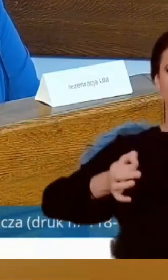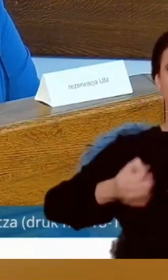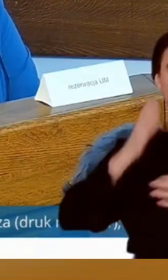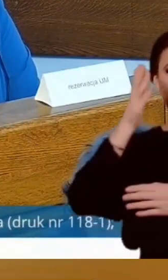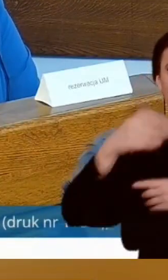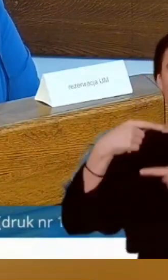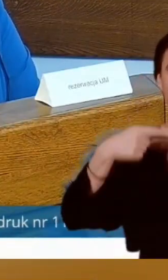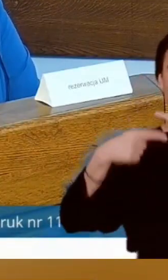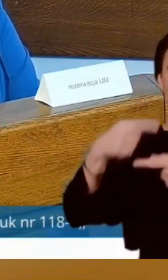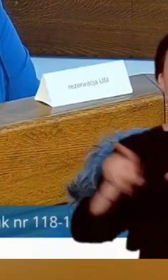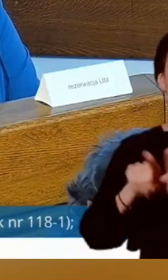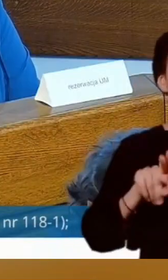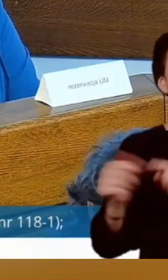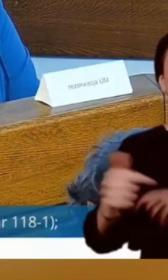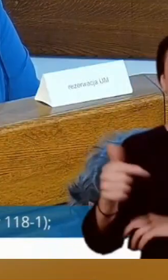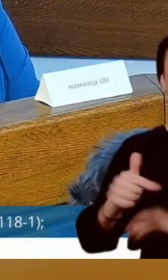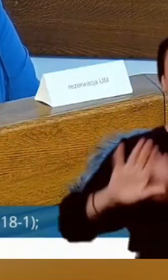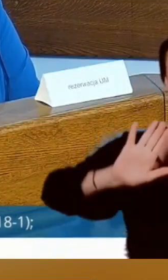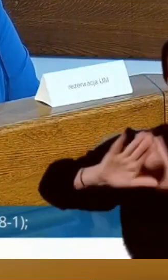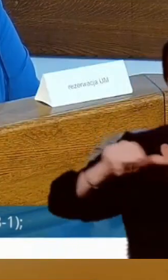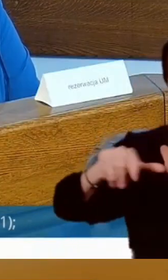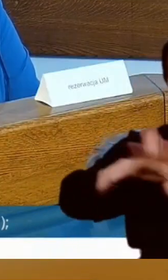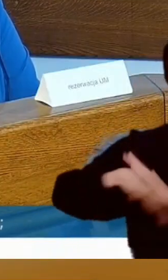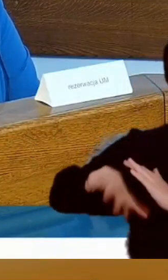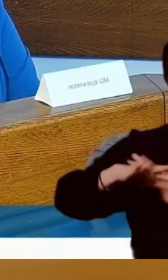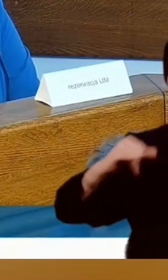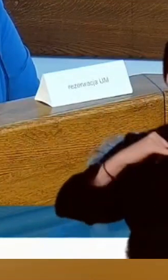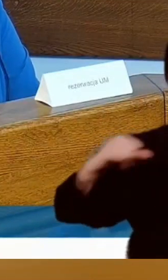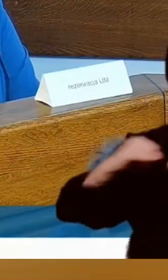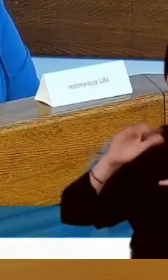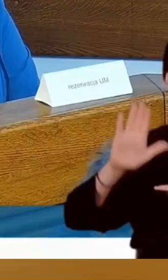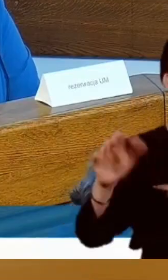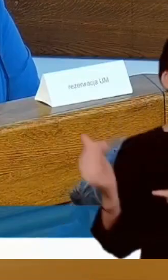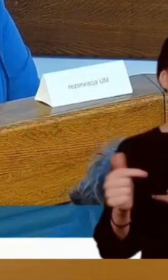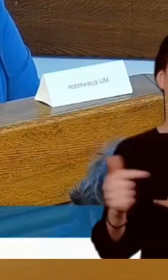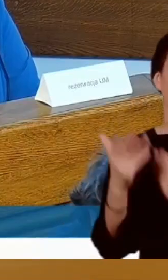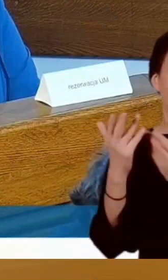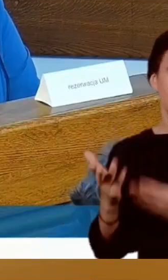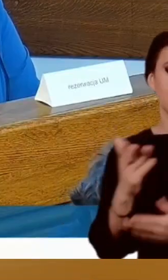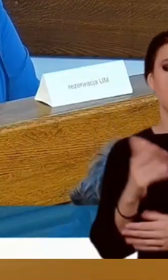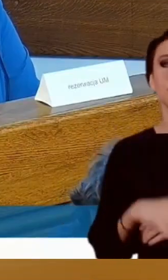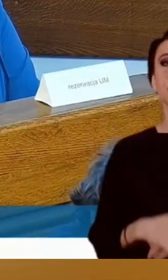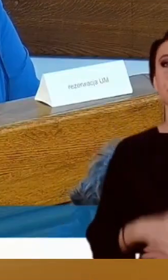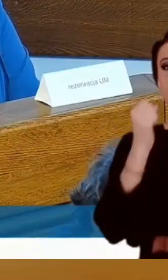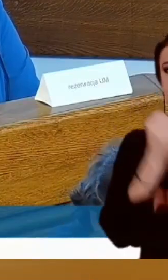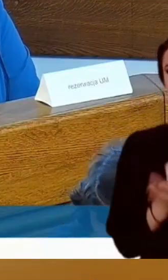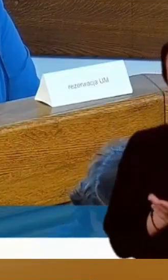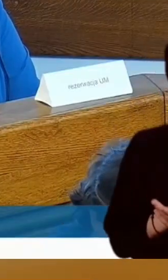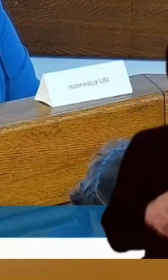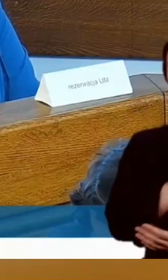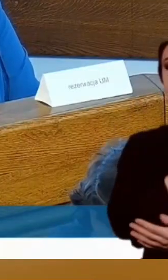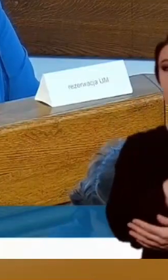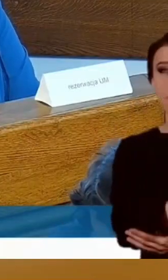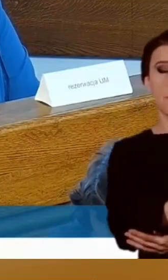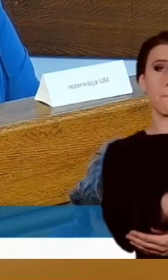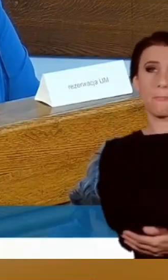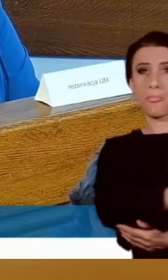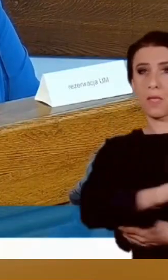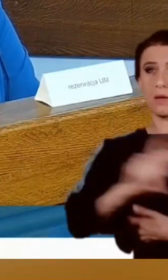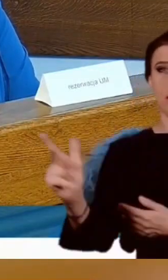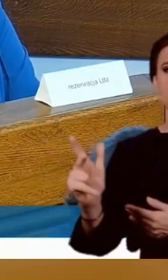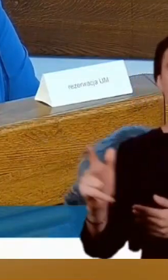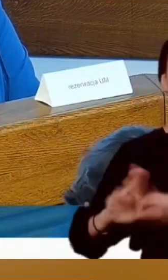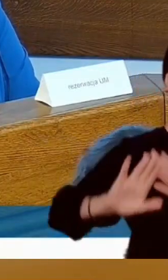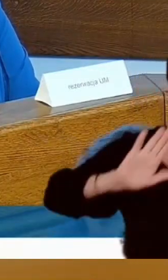pokoleniom. Ochrona środowiska jest obowiązkiem władz publicznych. Każdy ma prawo do informacji o stanie i ochronie środowiska. Władze publiczne